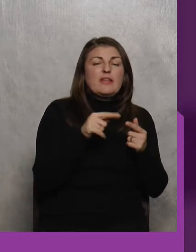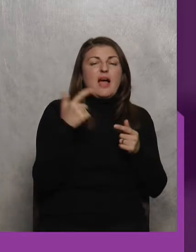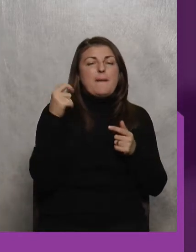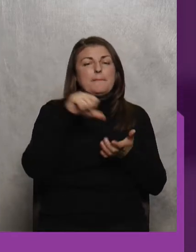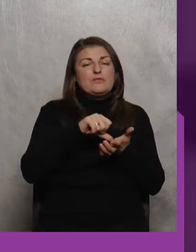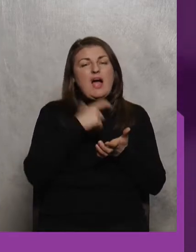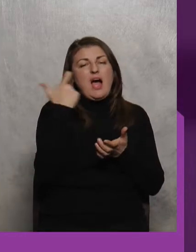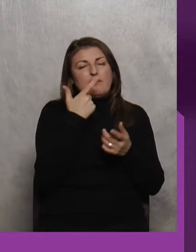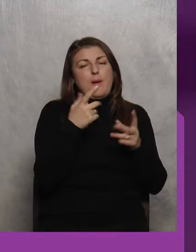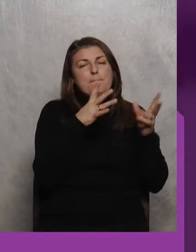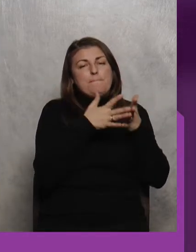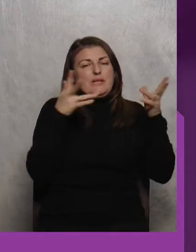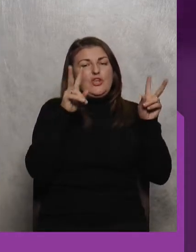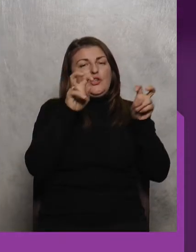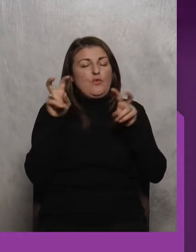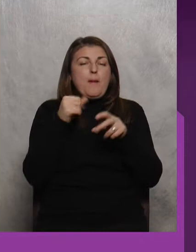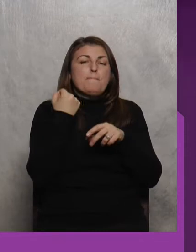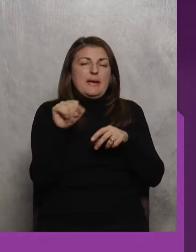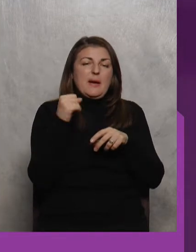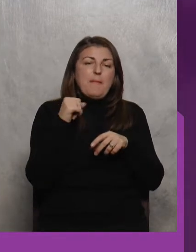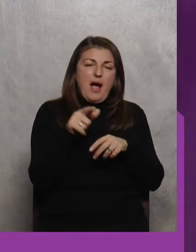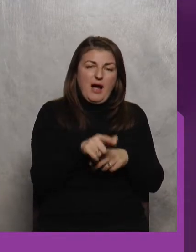більш титулована, перемагає